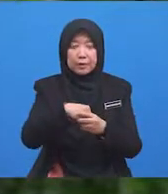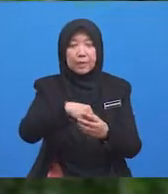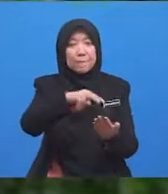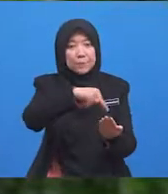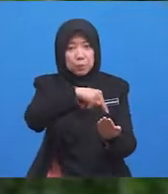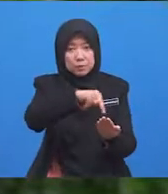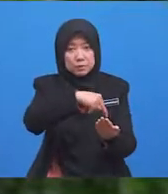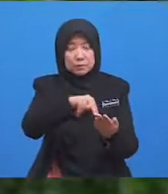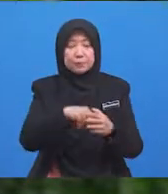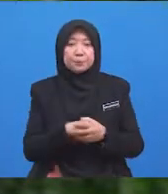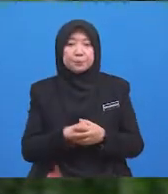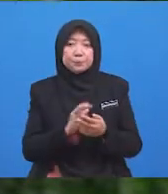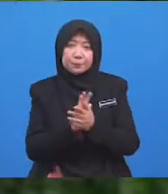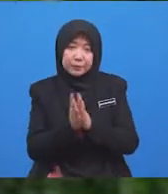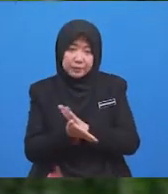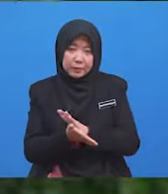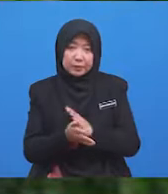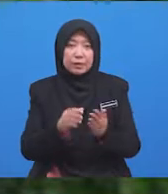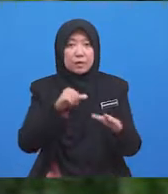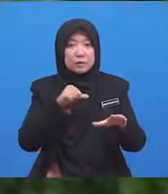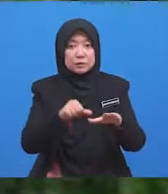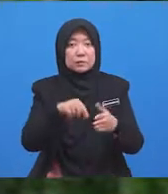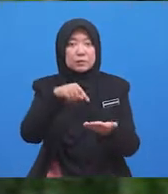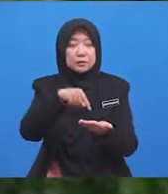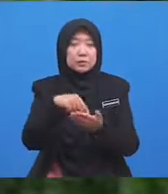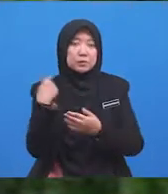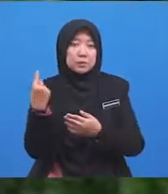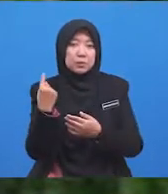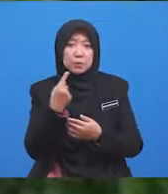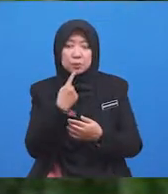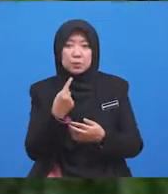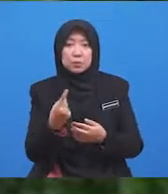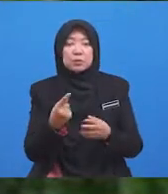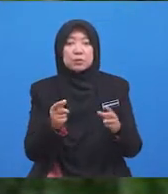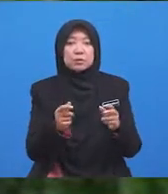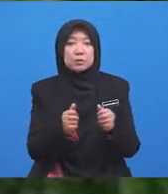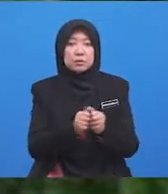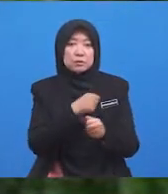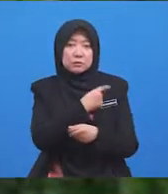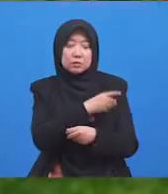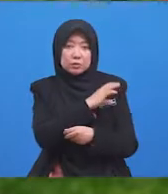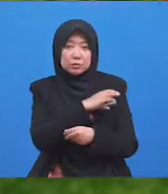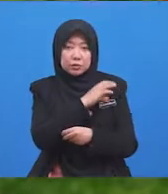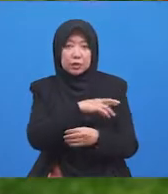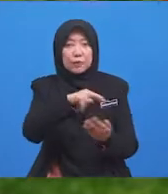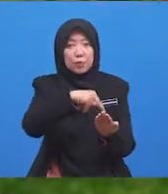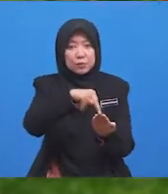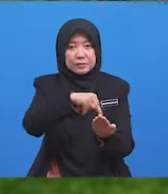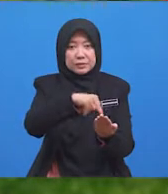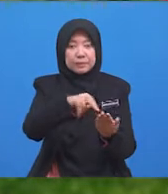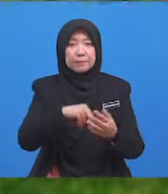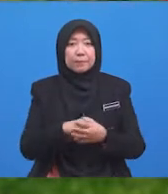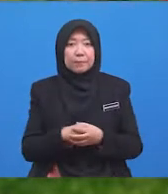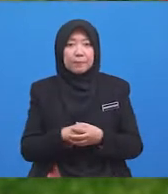puisi justeru aspek ini juga sering disebut sebagai ciri-ciri puisi Baiklah